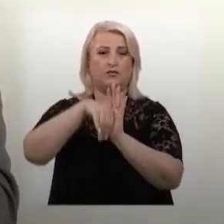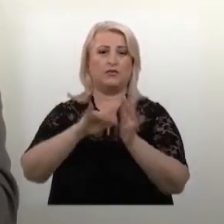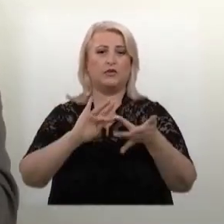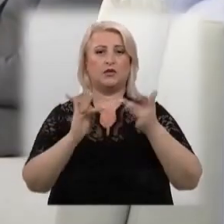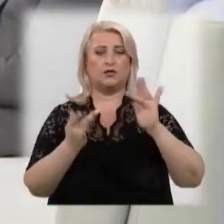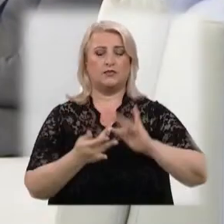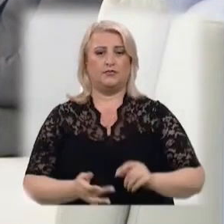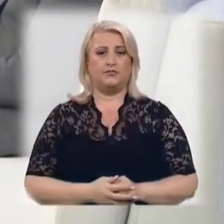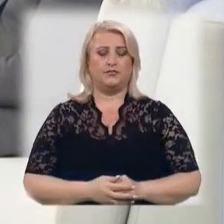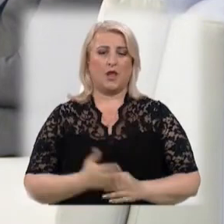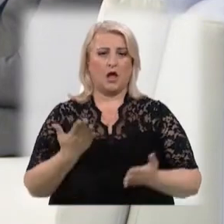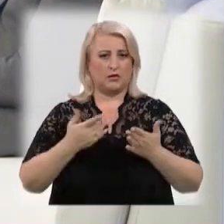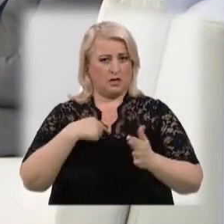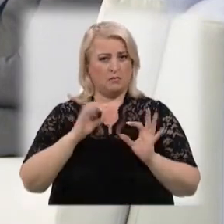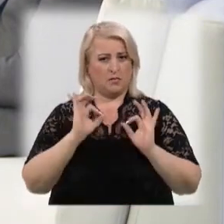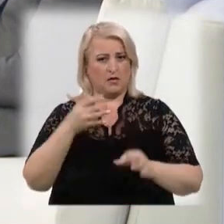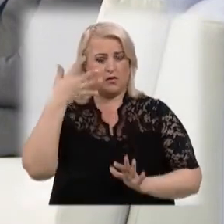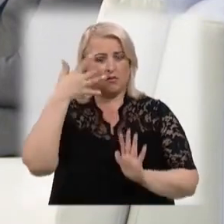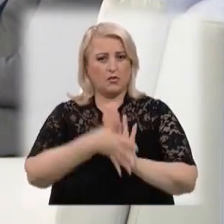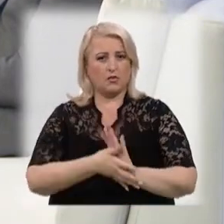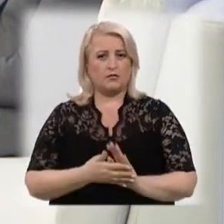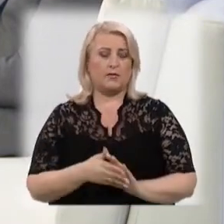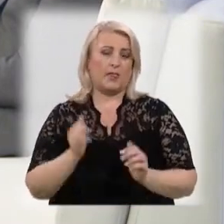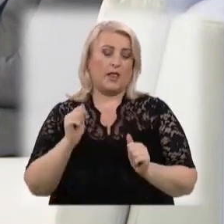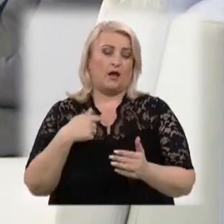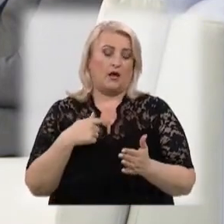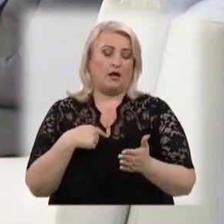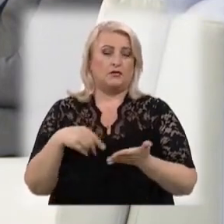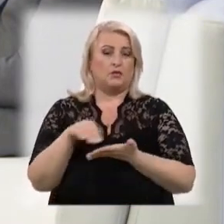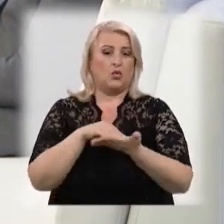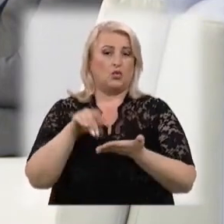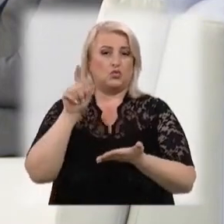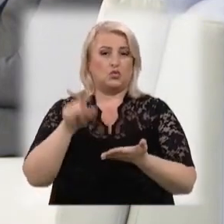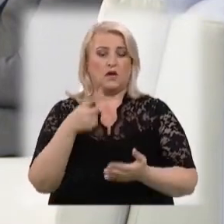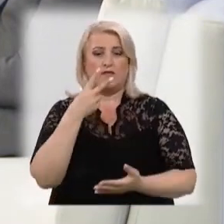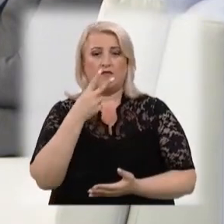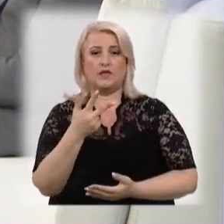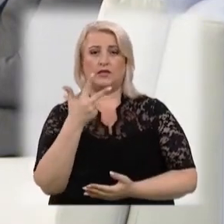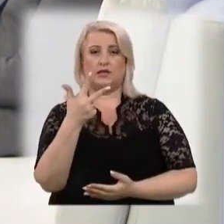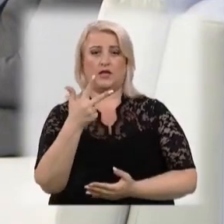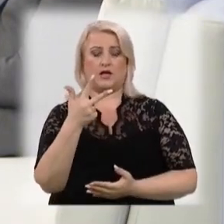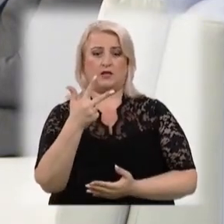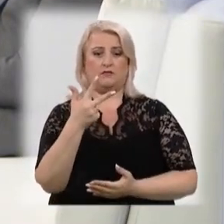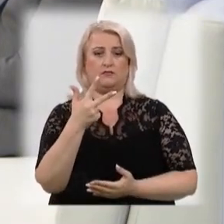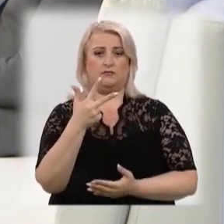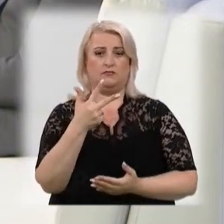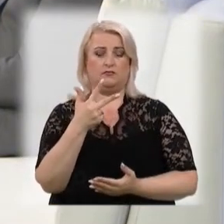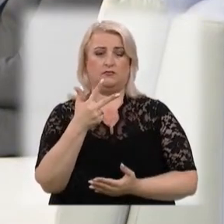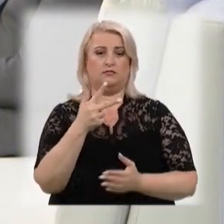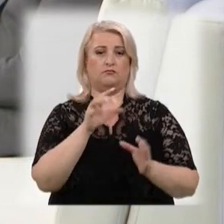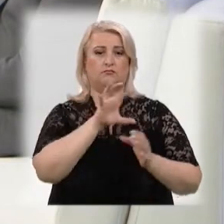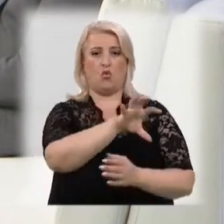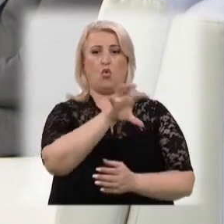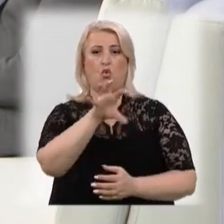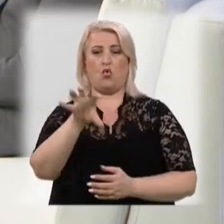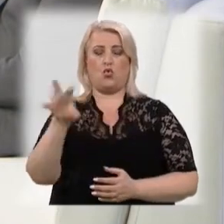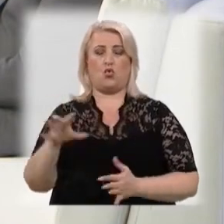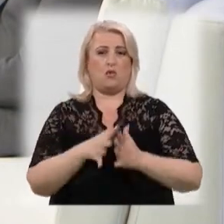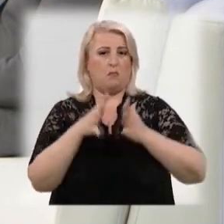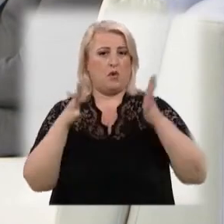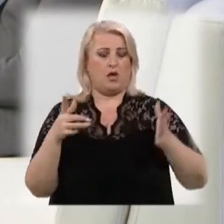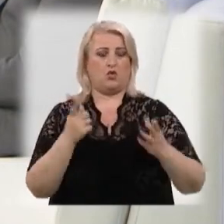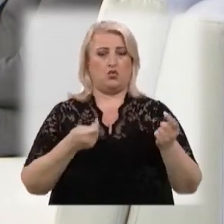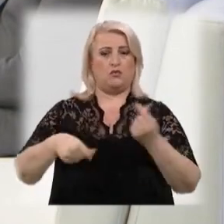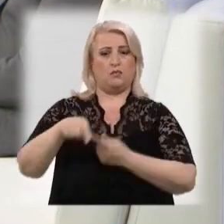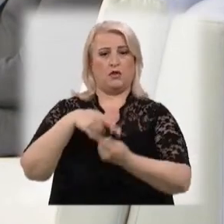spunem dacă înțeleg corect eu ca si consultand văd trei blocuri mari ale unei afaceri a